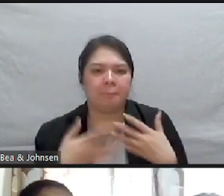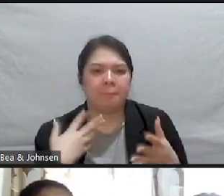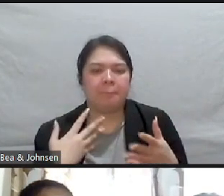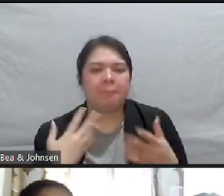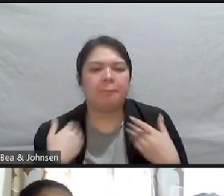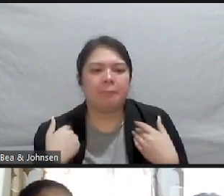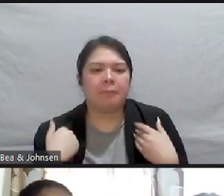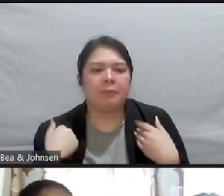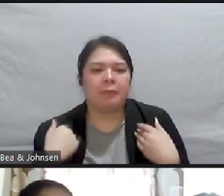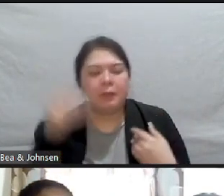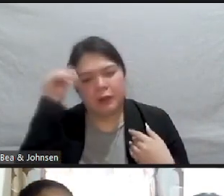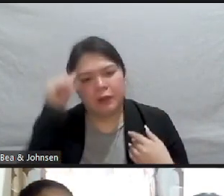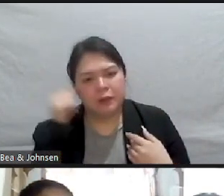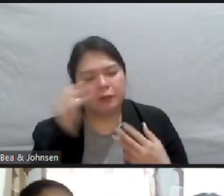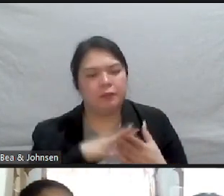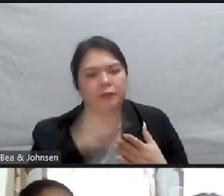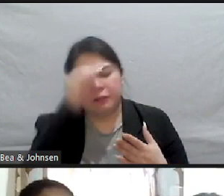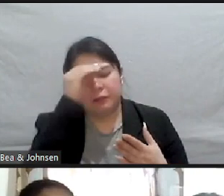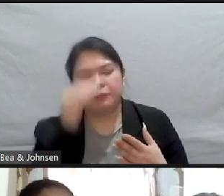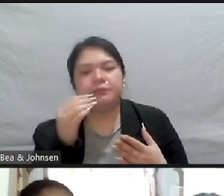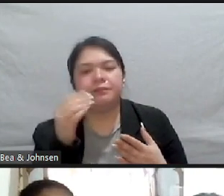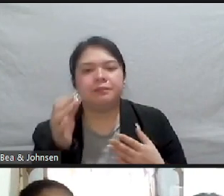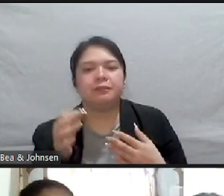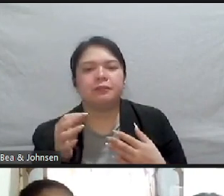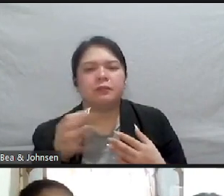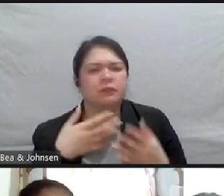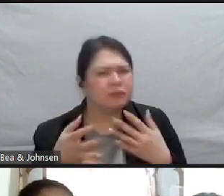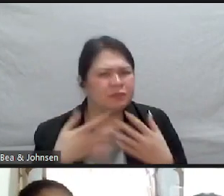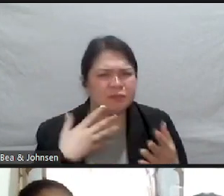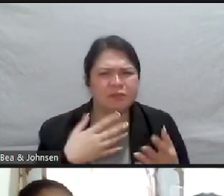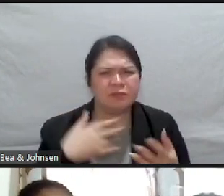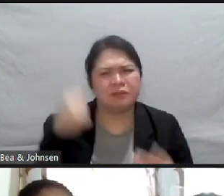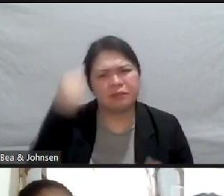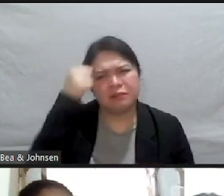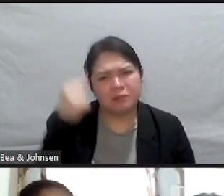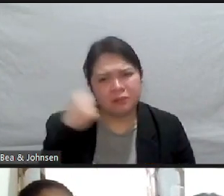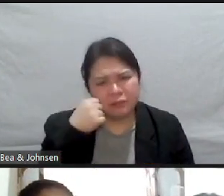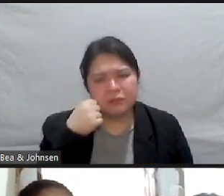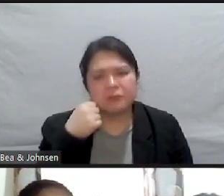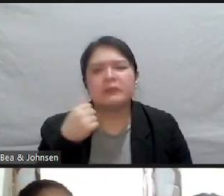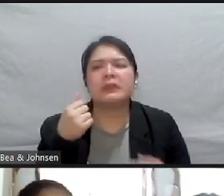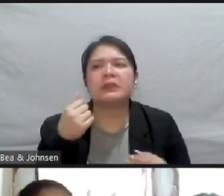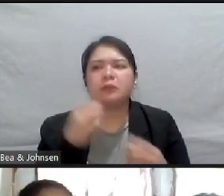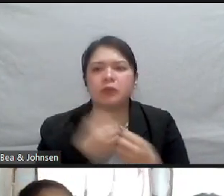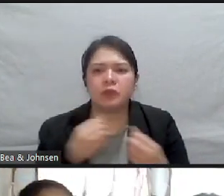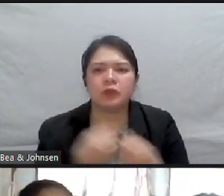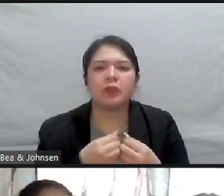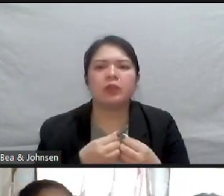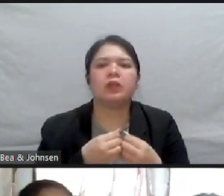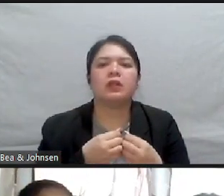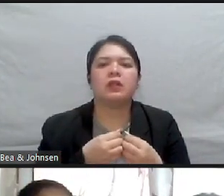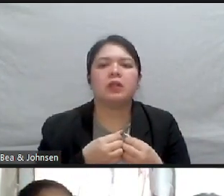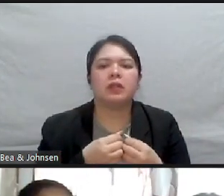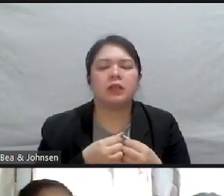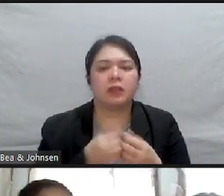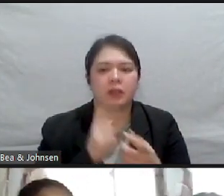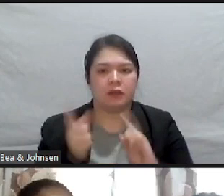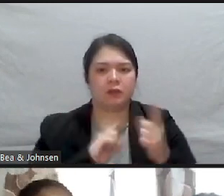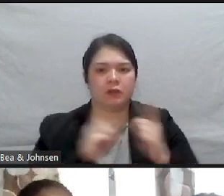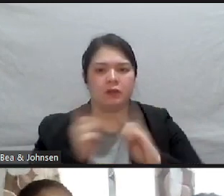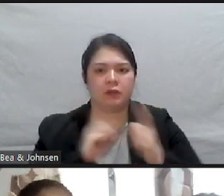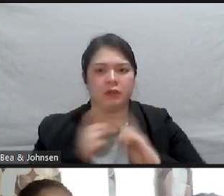learning and education cluster, nagsasabi sila, kahit nga mga adults, mas naiintindihan nila ang isa't isa kapag nagsasalitaan